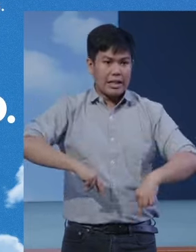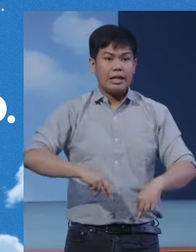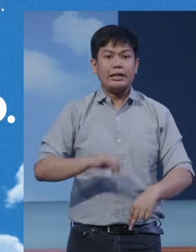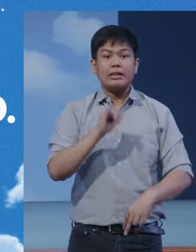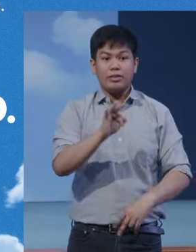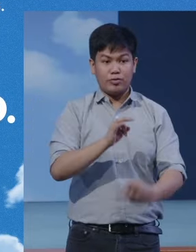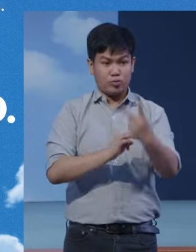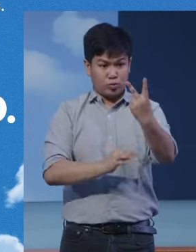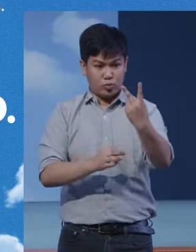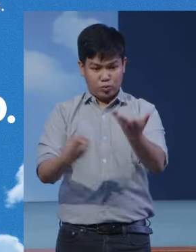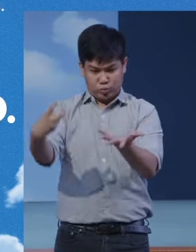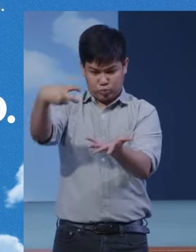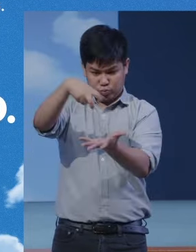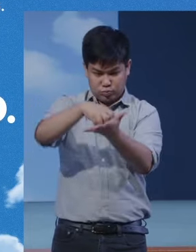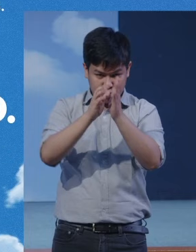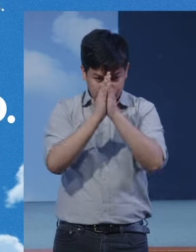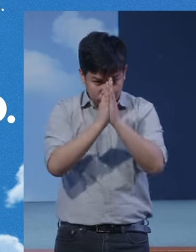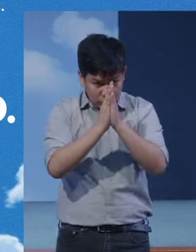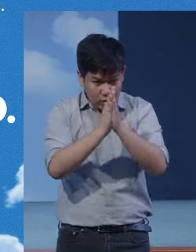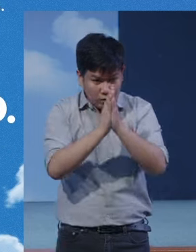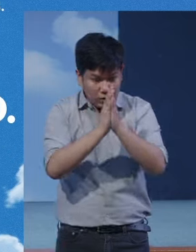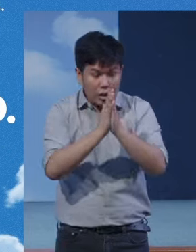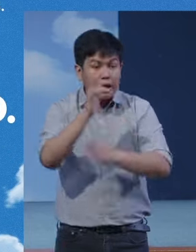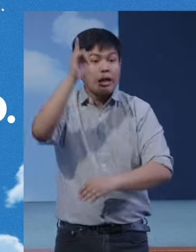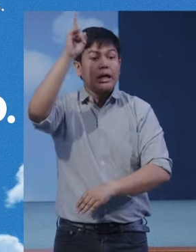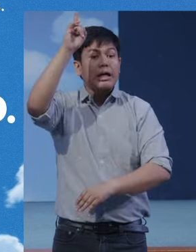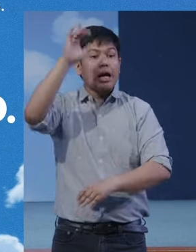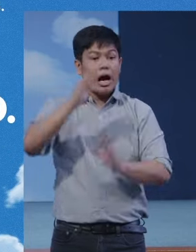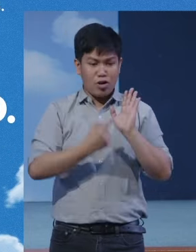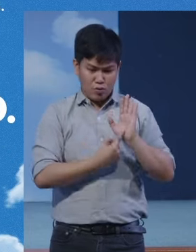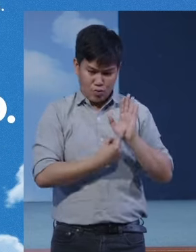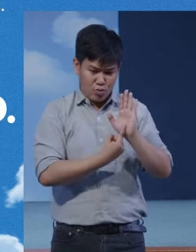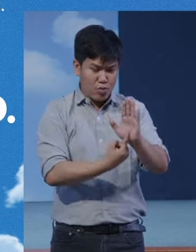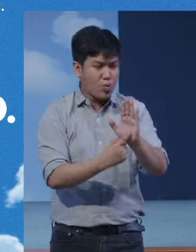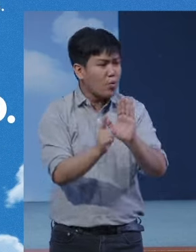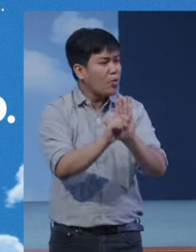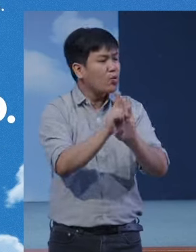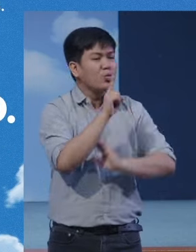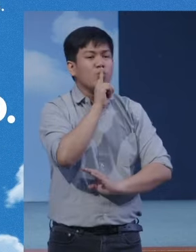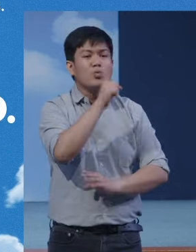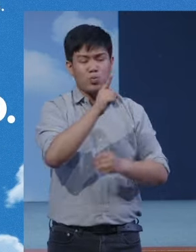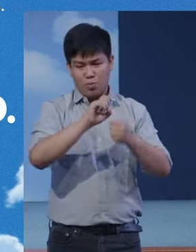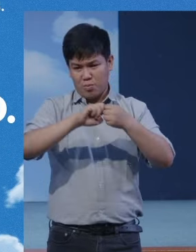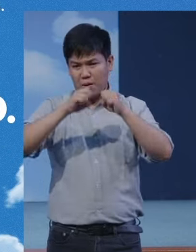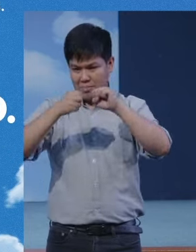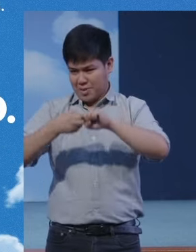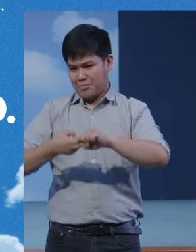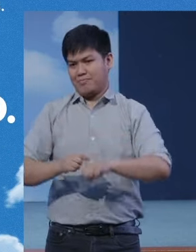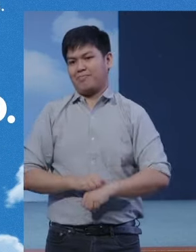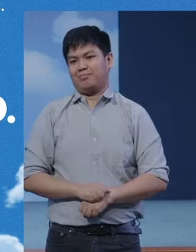nananalangin It's amazing kung papaano pinapakita ng Panginoon kung ano ba talaga ang